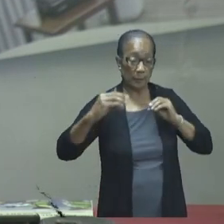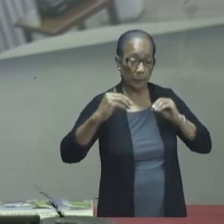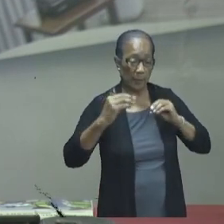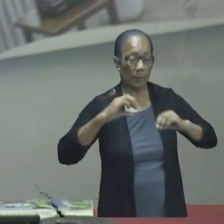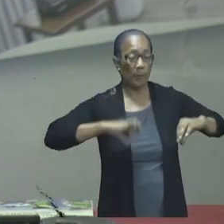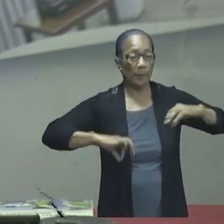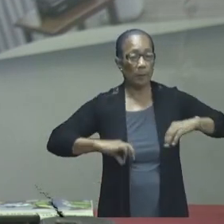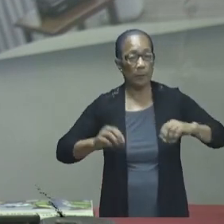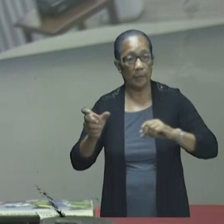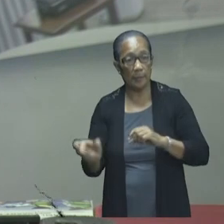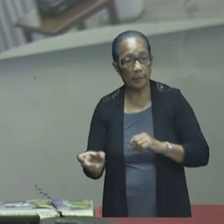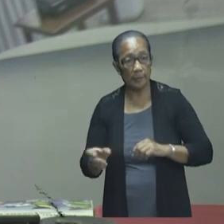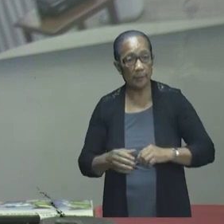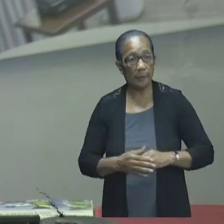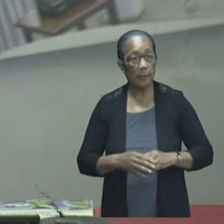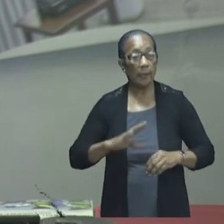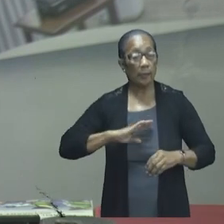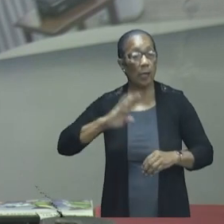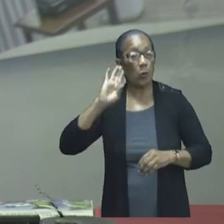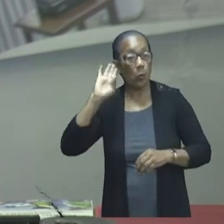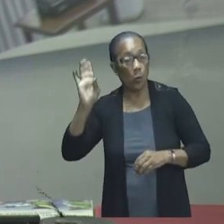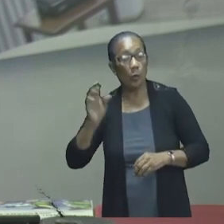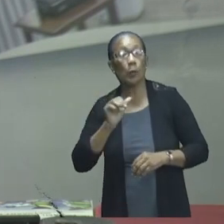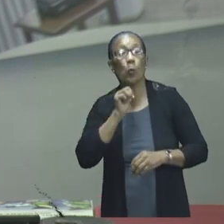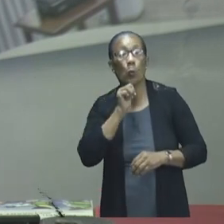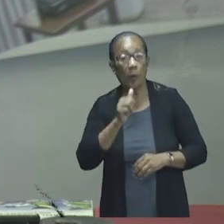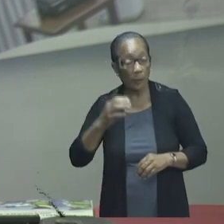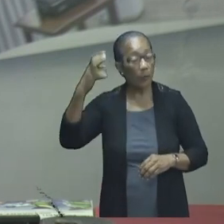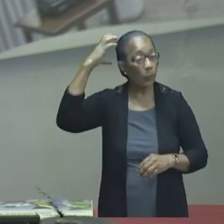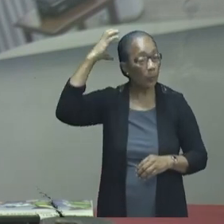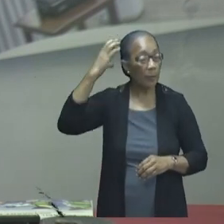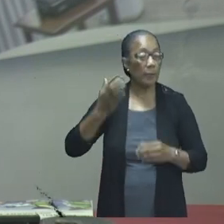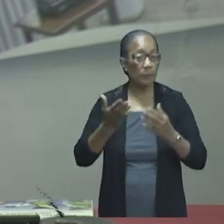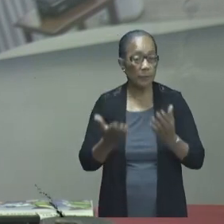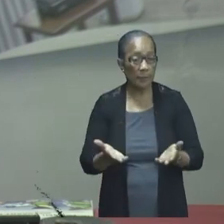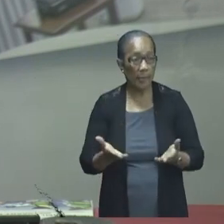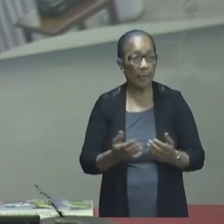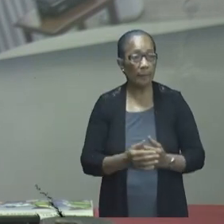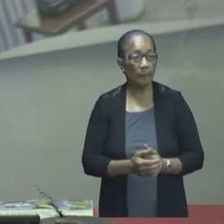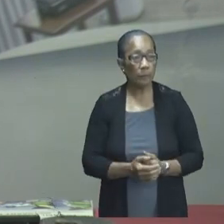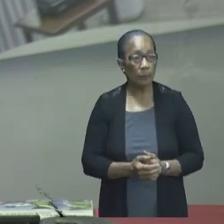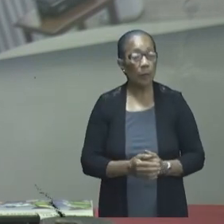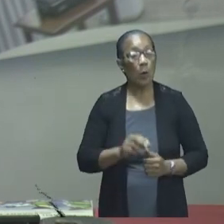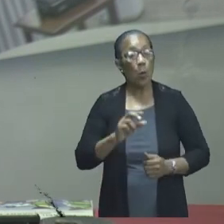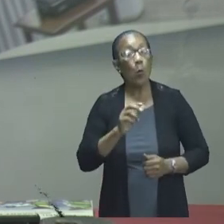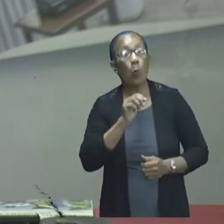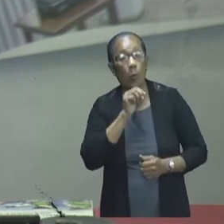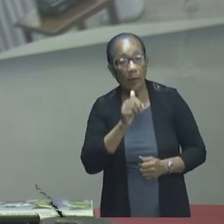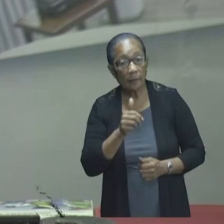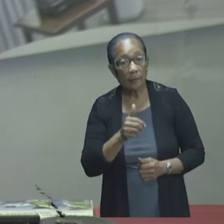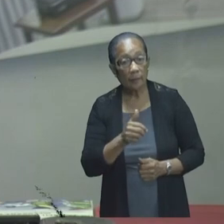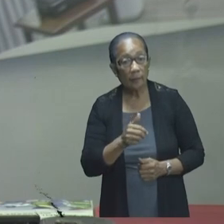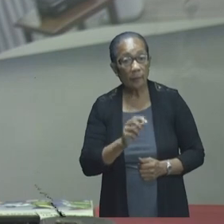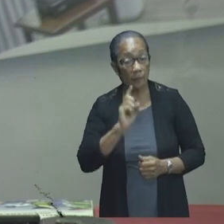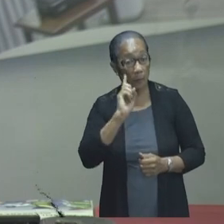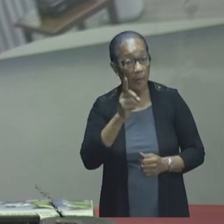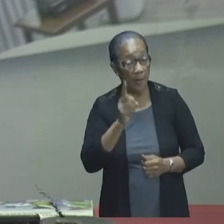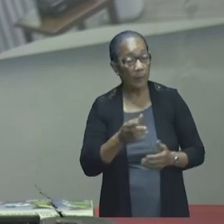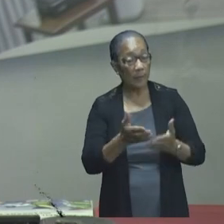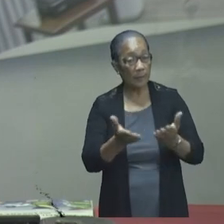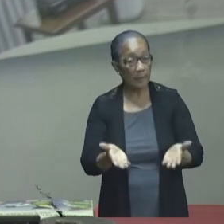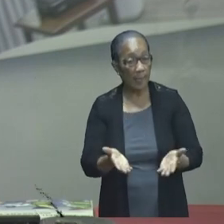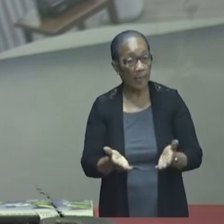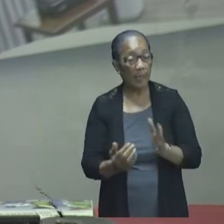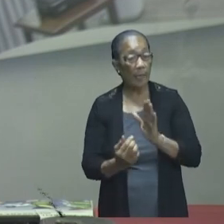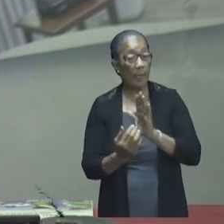namelijk welke de problemen zijn daar hoor ik op namelijk welke de belemmeringen zijn en die zaken